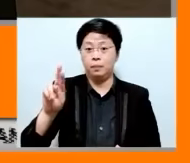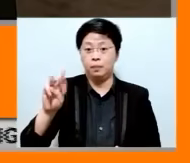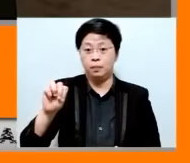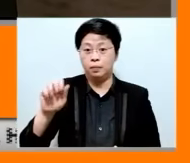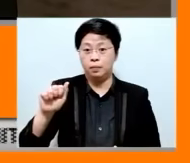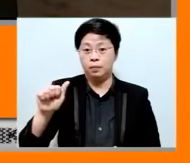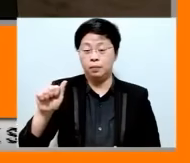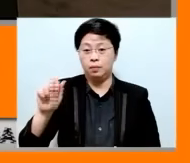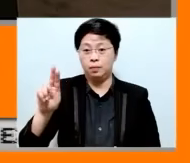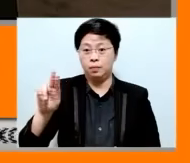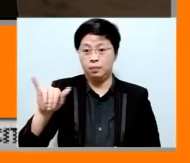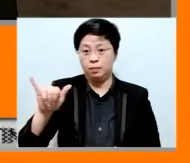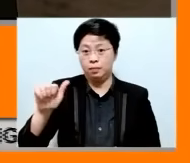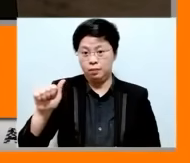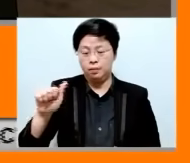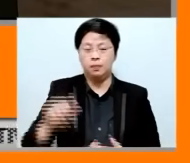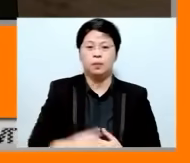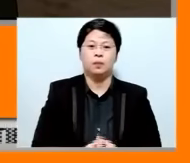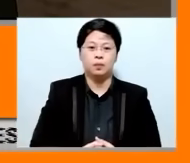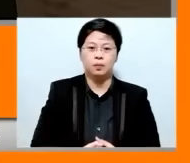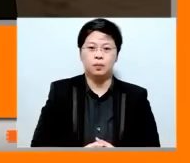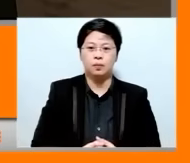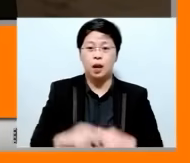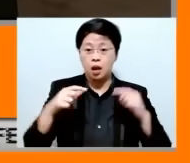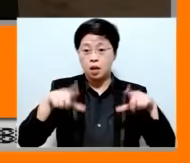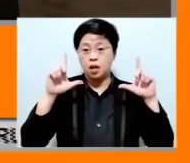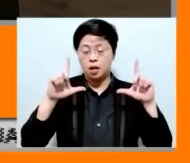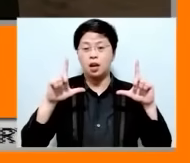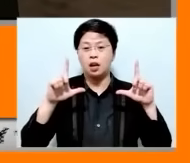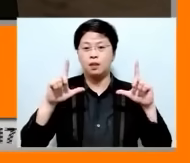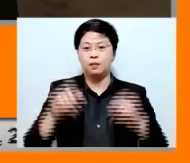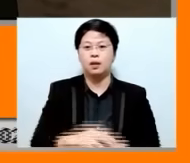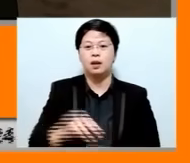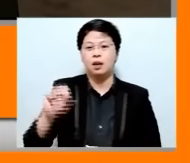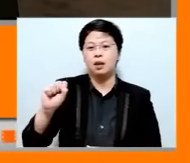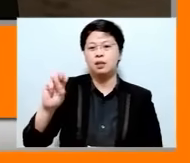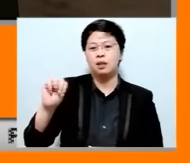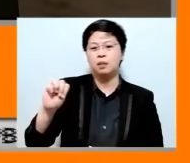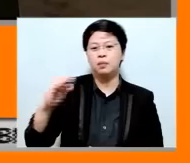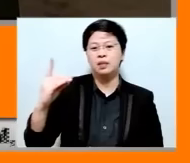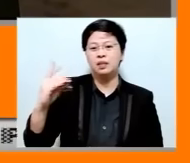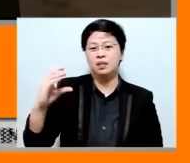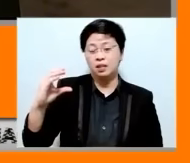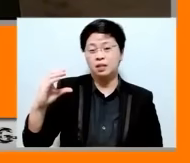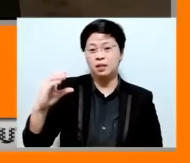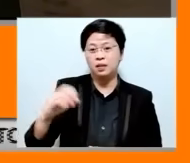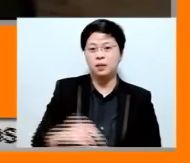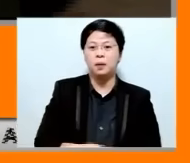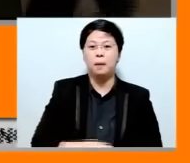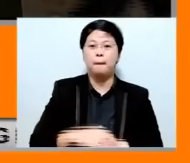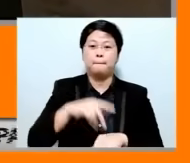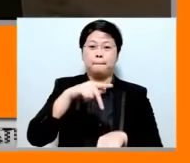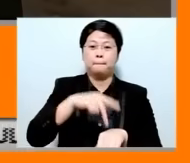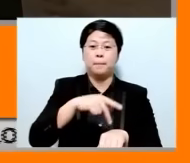SMDC Festival Grounds sa Parañaque, nasa frontline ng balitang yan si Von Belinario. Von, puno na ba ang